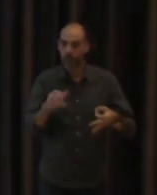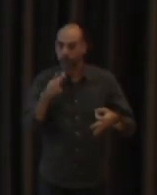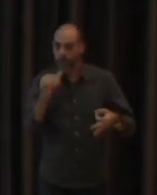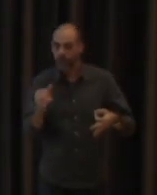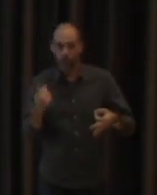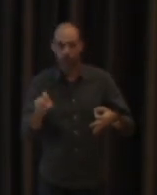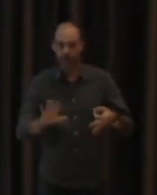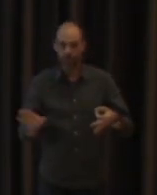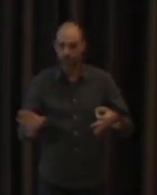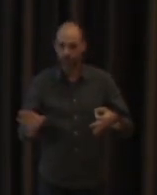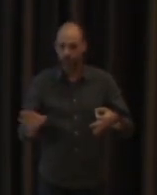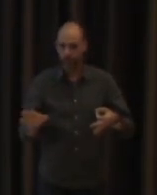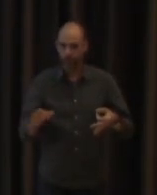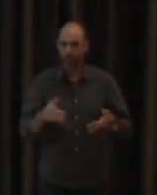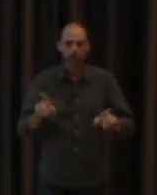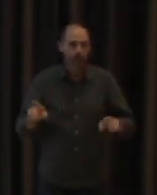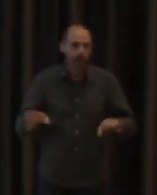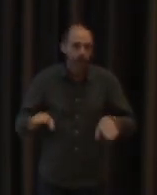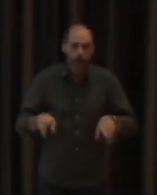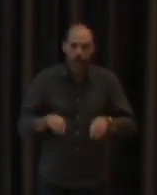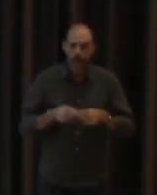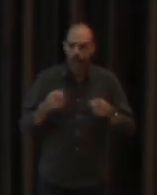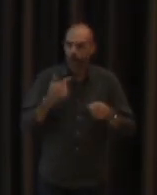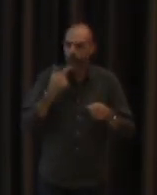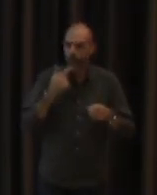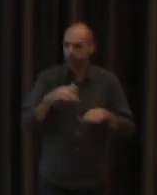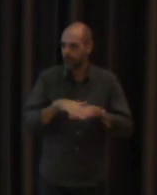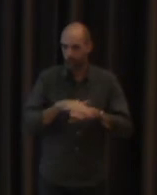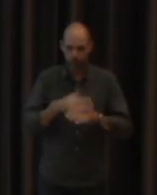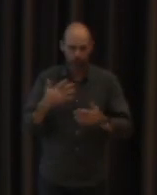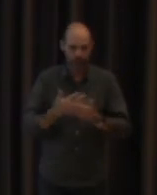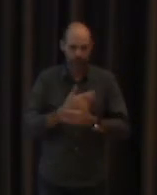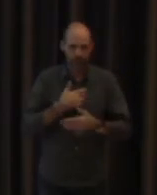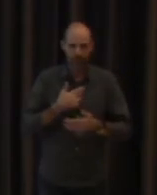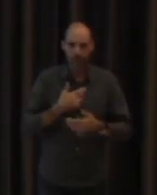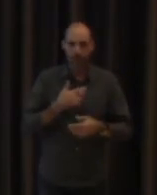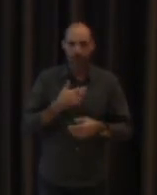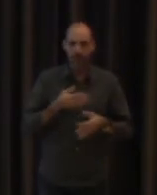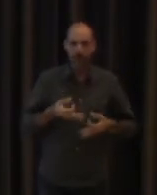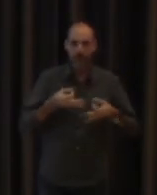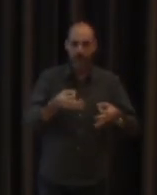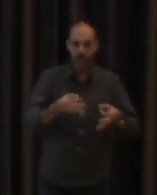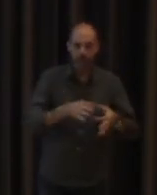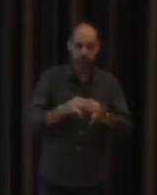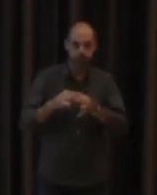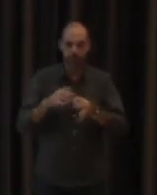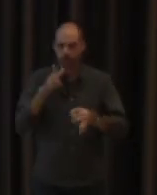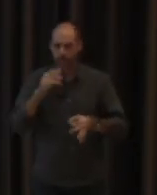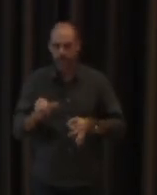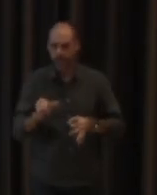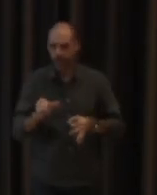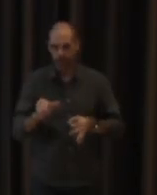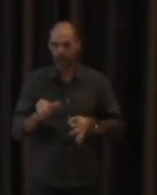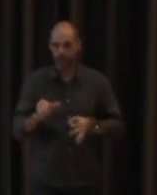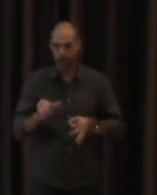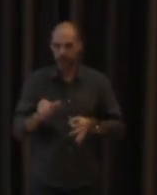tracti d'arribar al lloc de... No pot prescindir, perdoneu, no pot prescindir del pronom i, encara que es tracti d'arribar al lloc de destinació